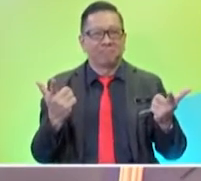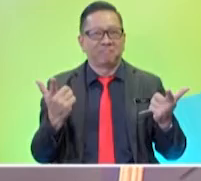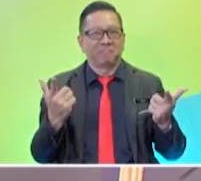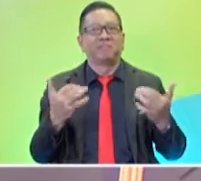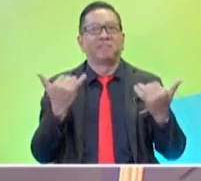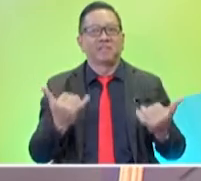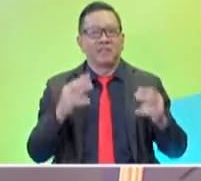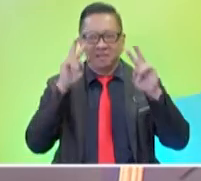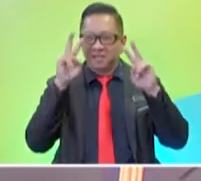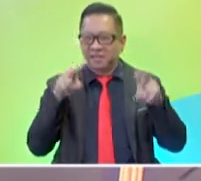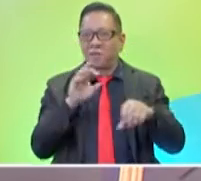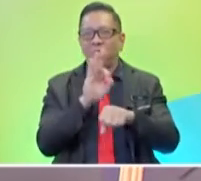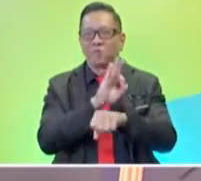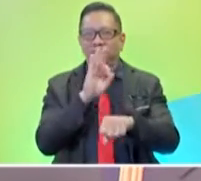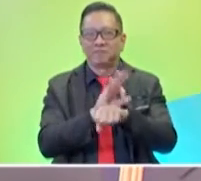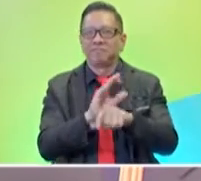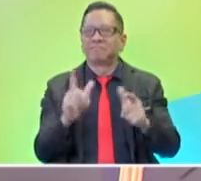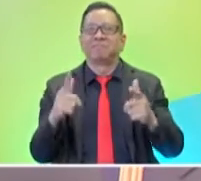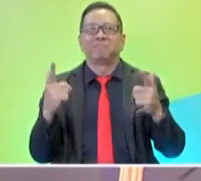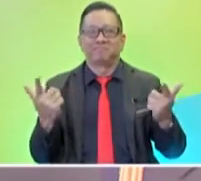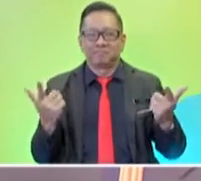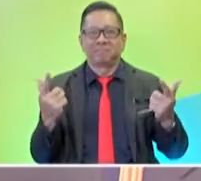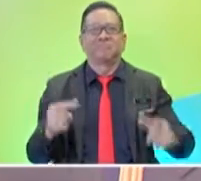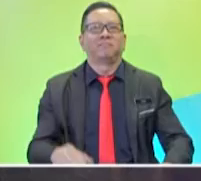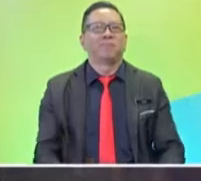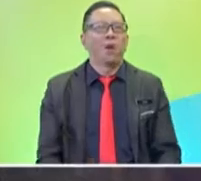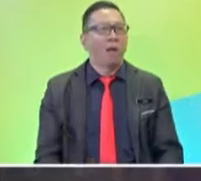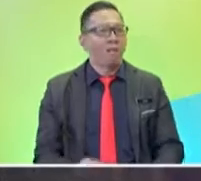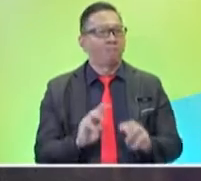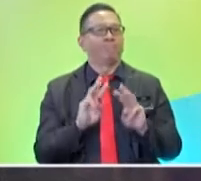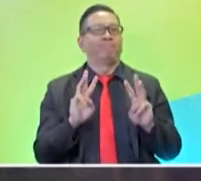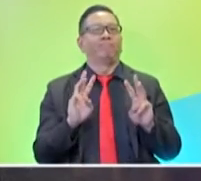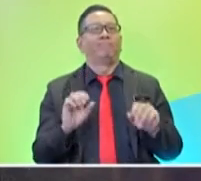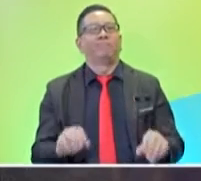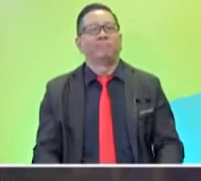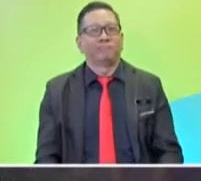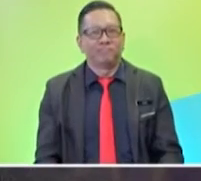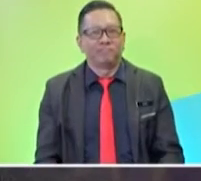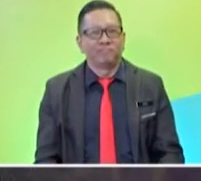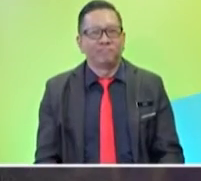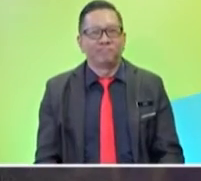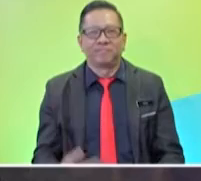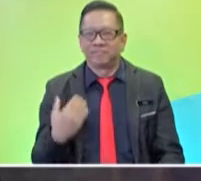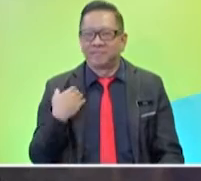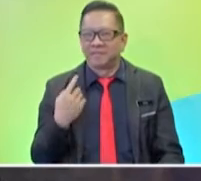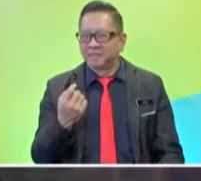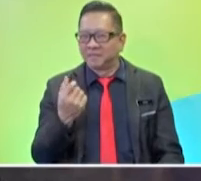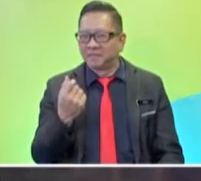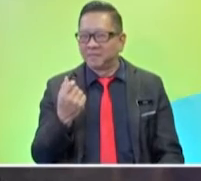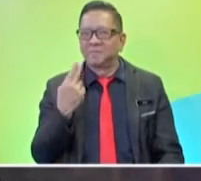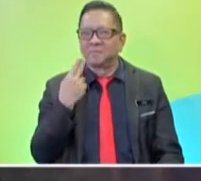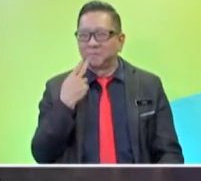fungsinya sebentar lagi di dalam aktiviti seterusnya. Wow, baiklah cikgu. Ada sedikit lagi penambahan dari cikgu Has?